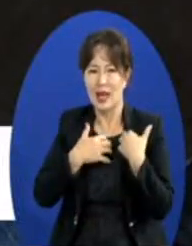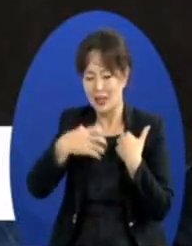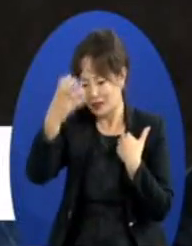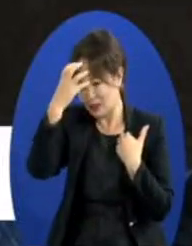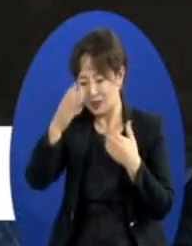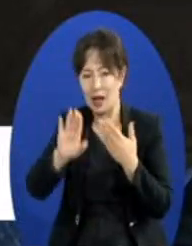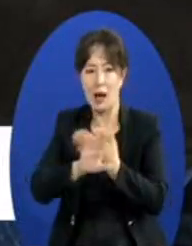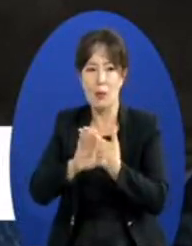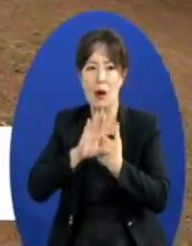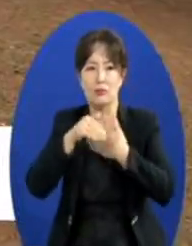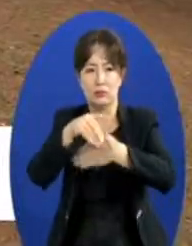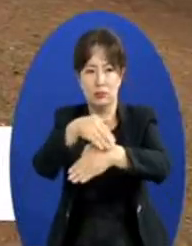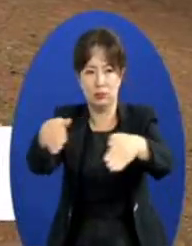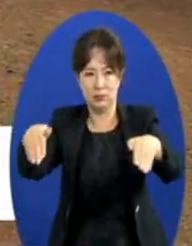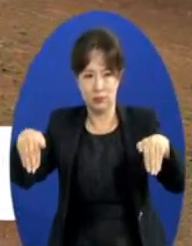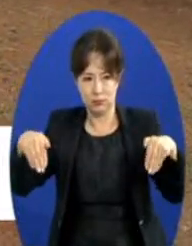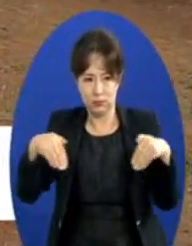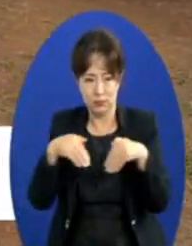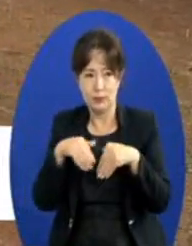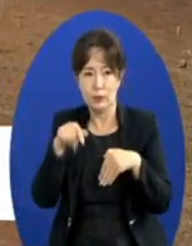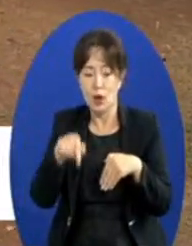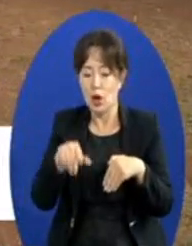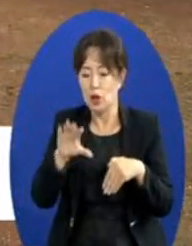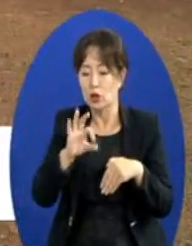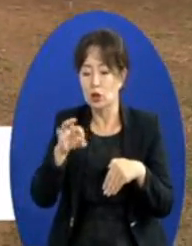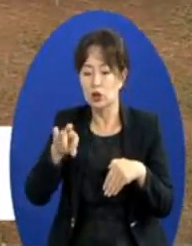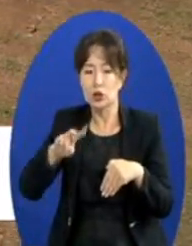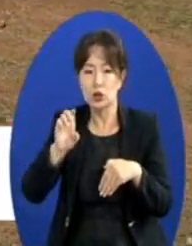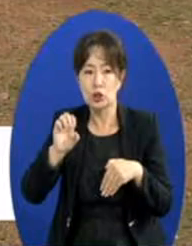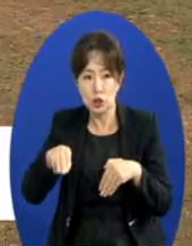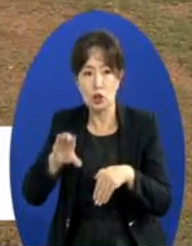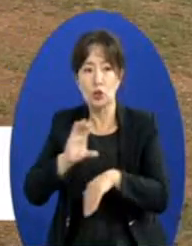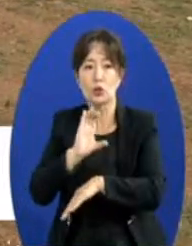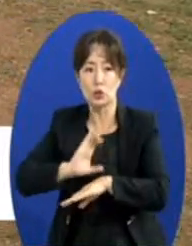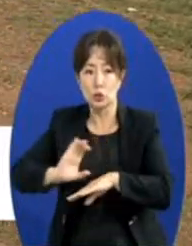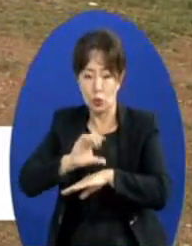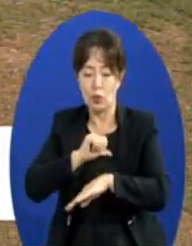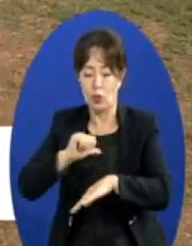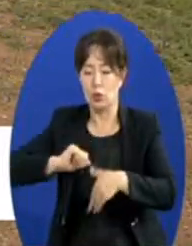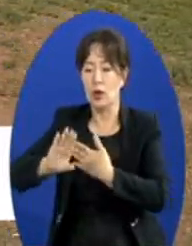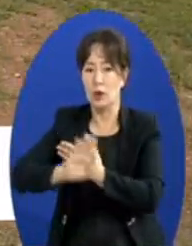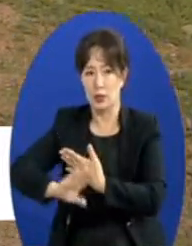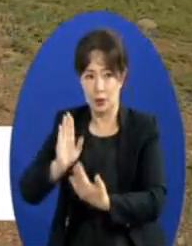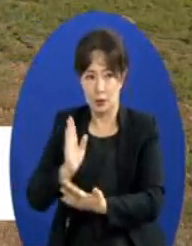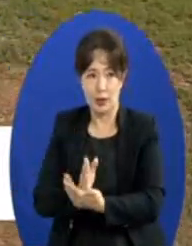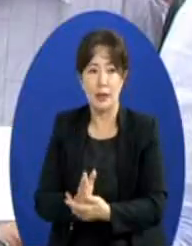яралтай засгийн газар хамгаалтанд авна. Одоохондоо Үлзий цумын зүгээс хамгаалж байгаа юм байна.